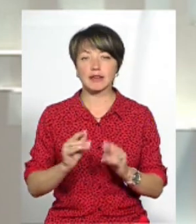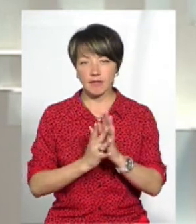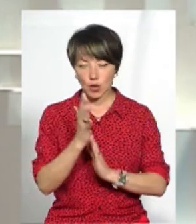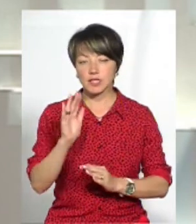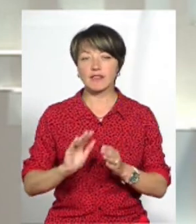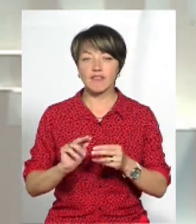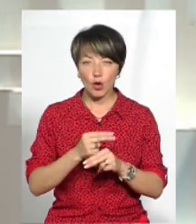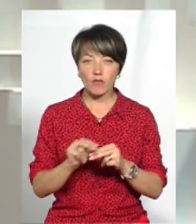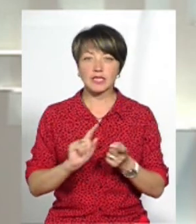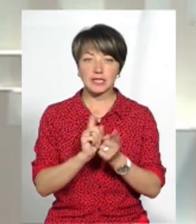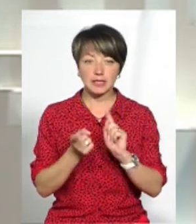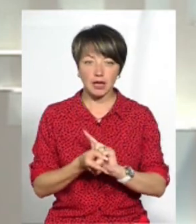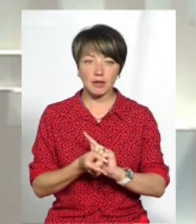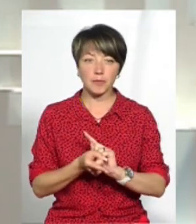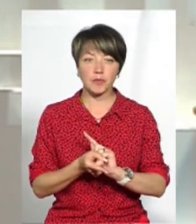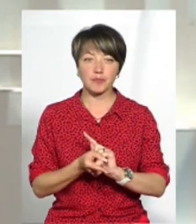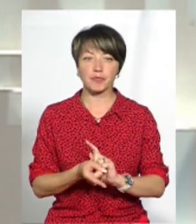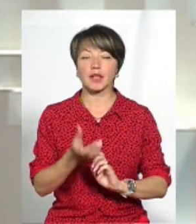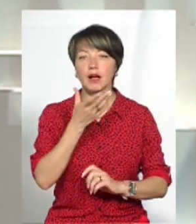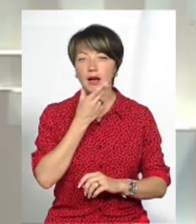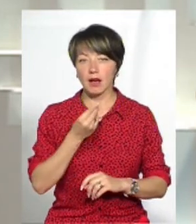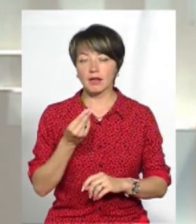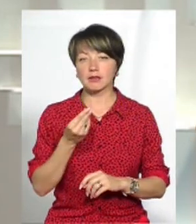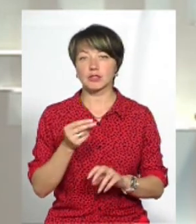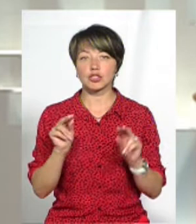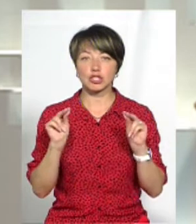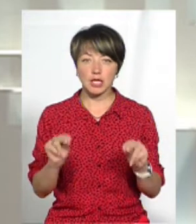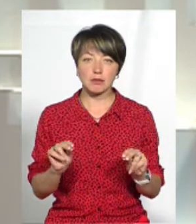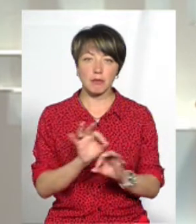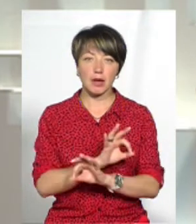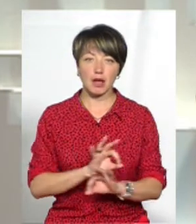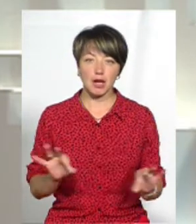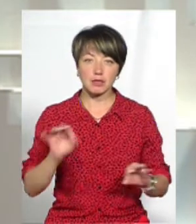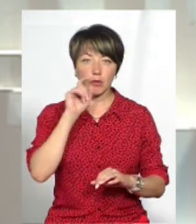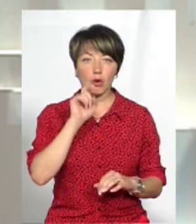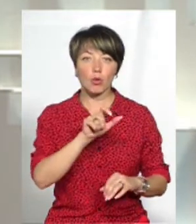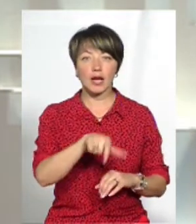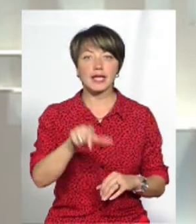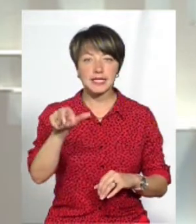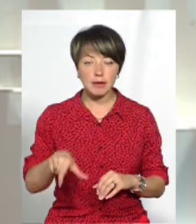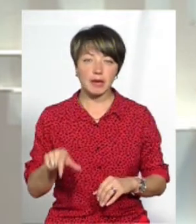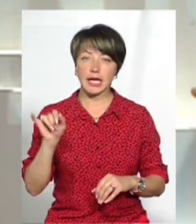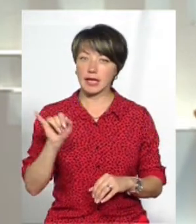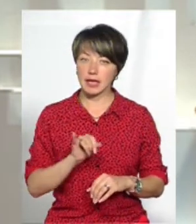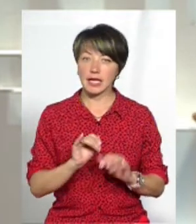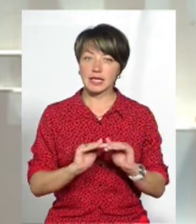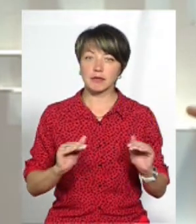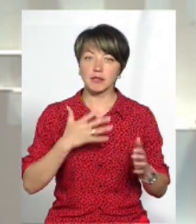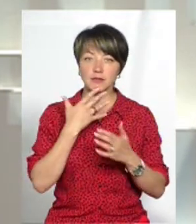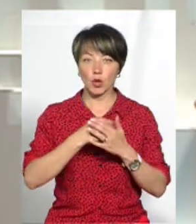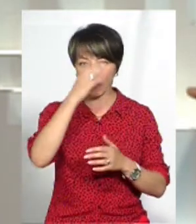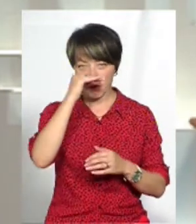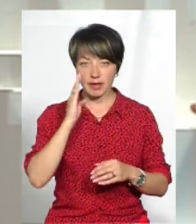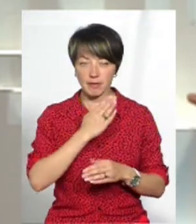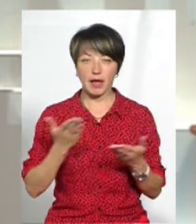стати, щоб вони стали гарними, чесними, прекрасними українцями і дітьми своїх